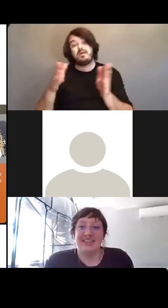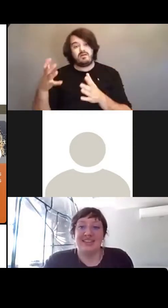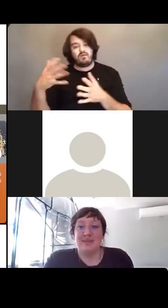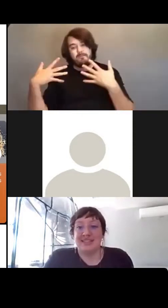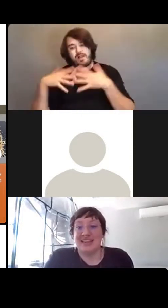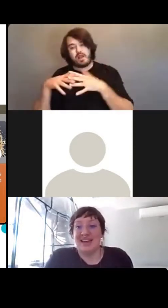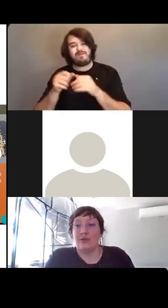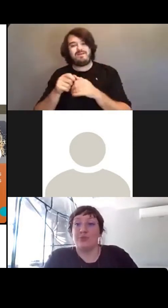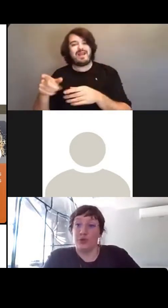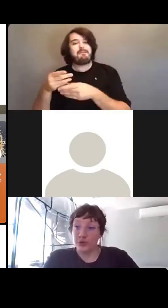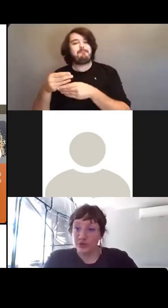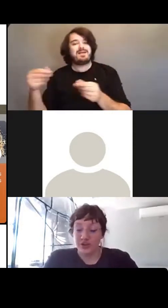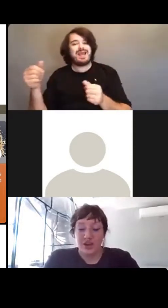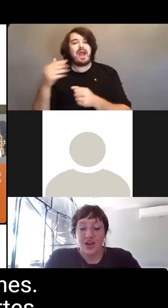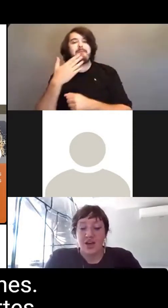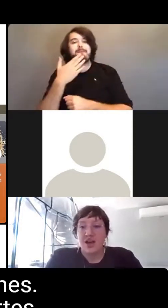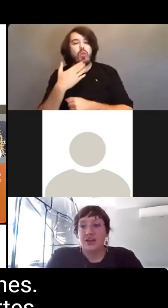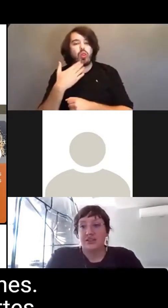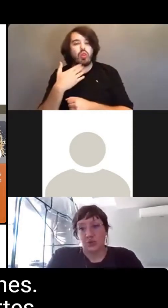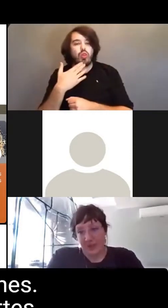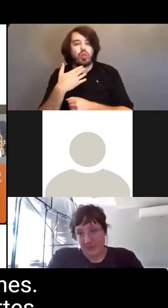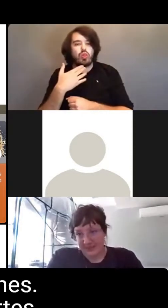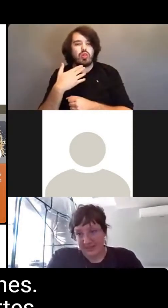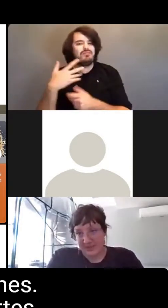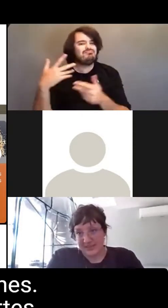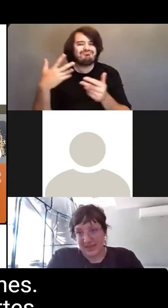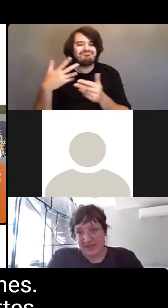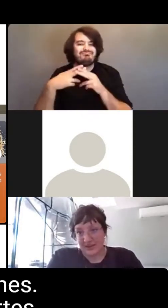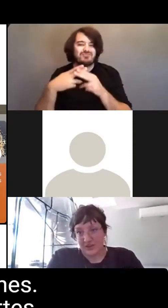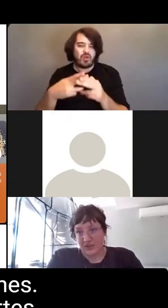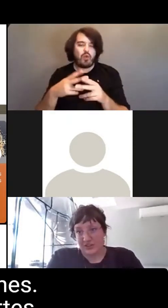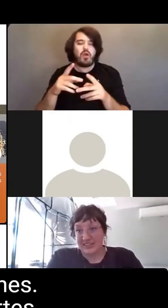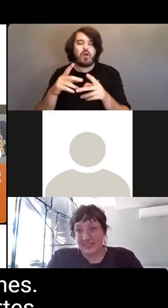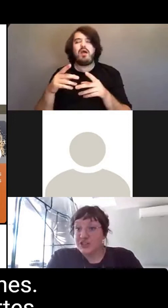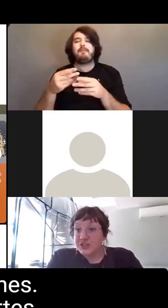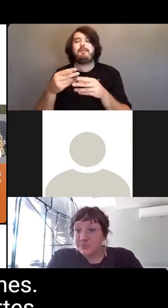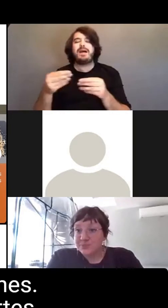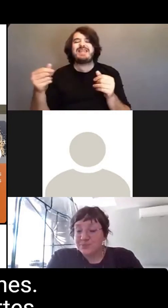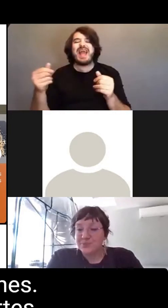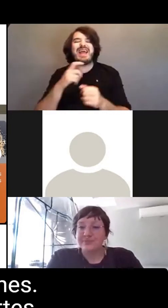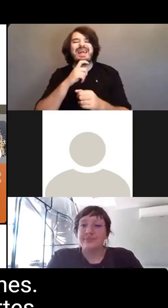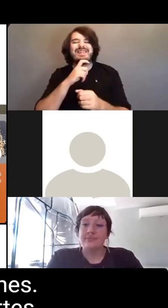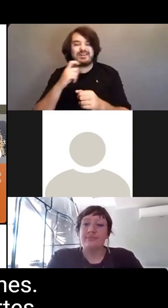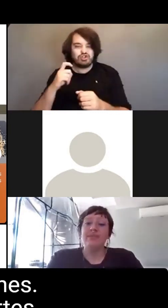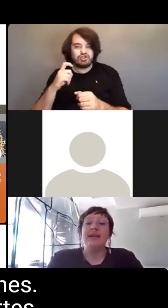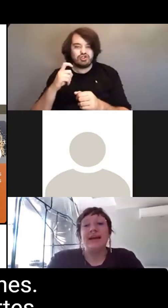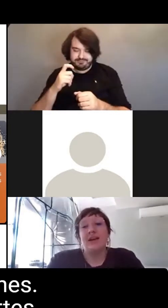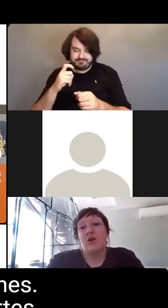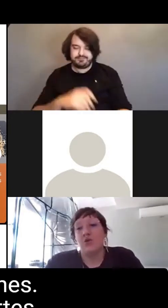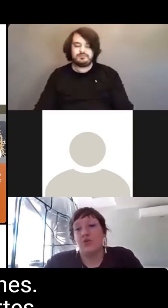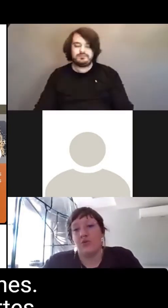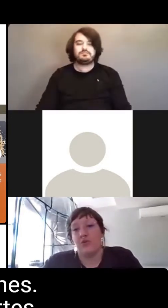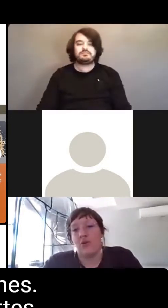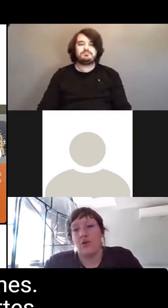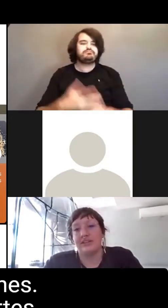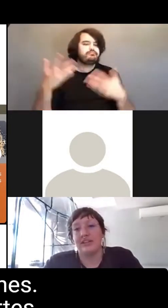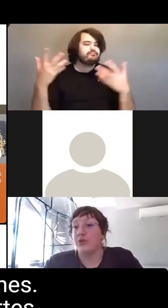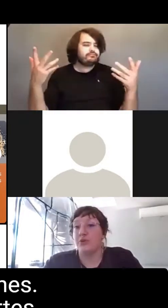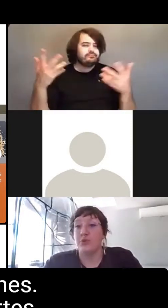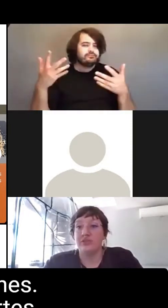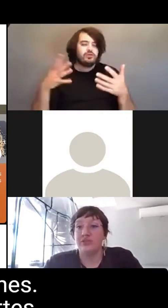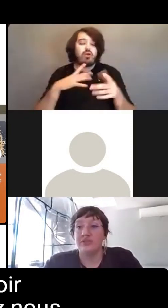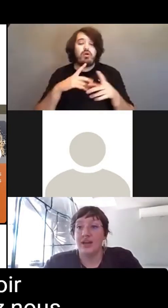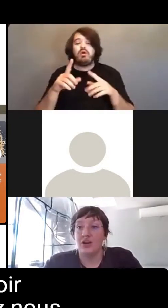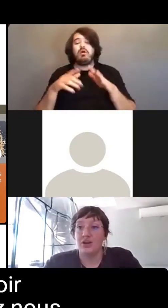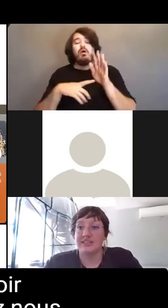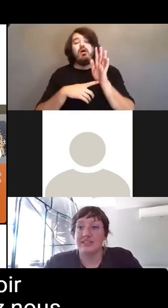avec des matières brunes, ce qu'on appelle des matières sèches. Et alors, on va voir des feuilles